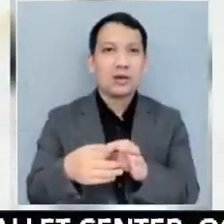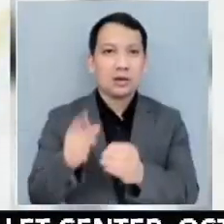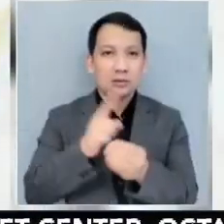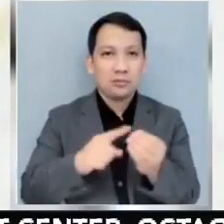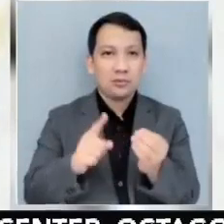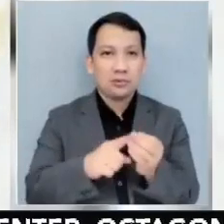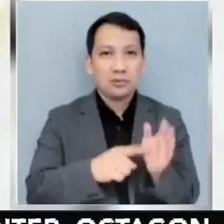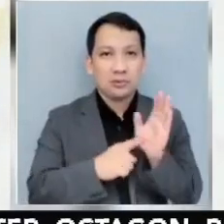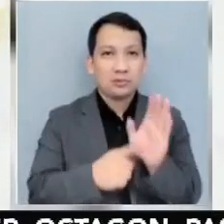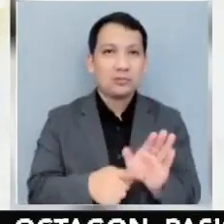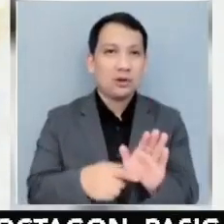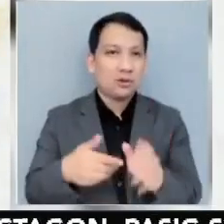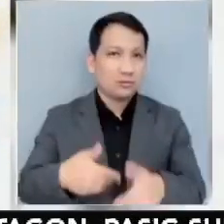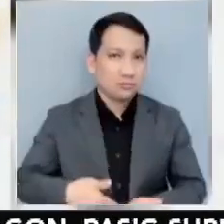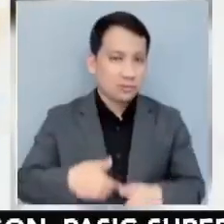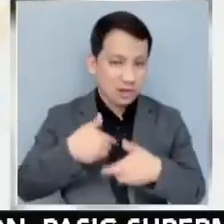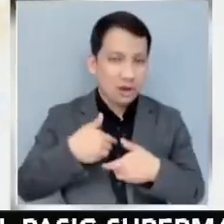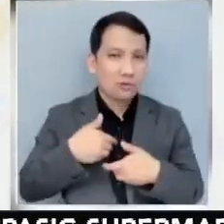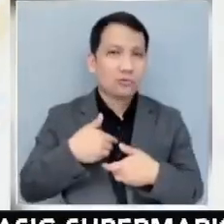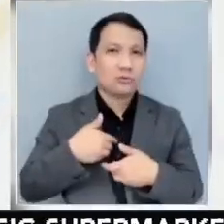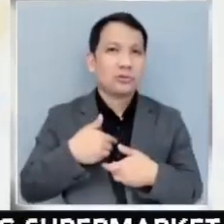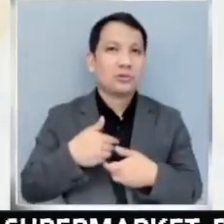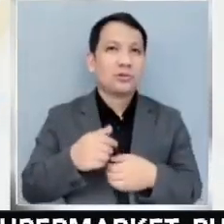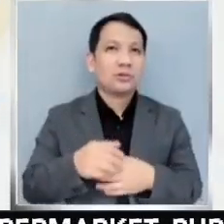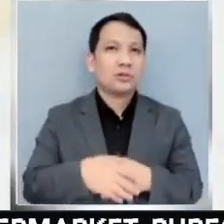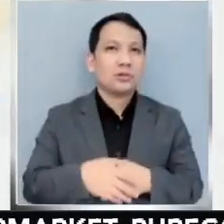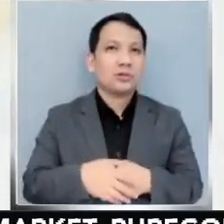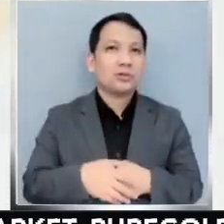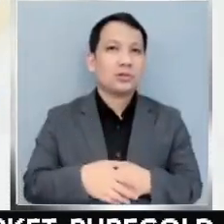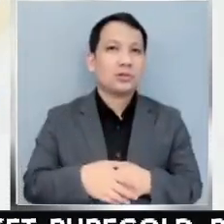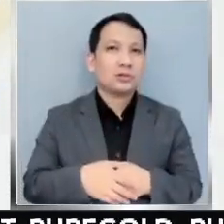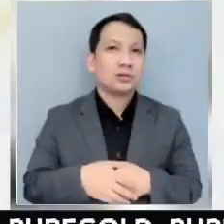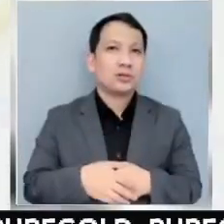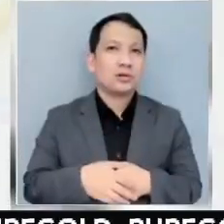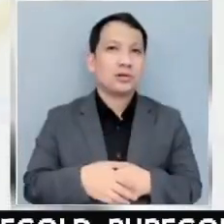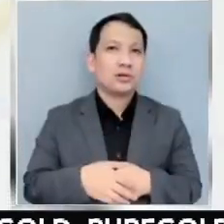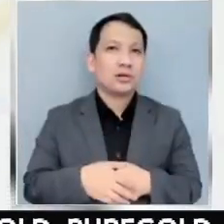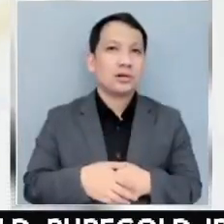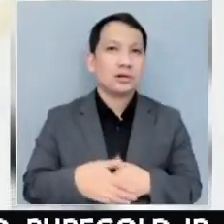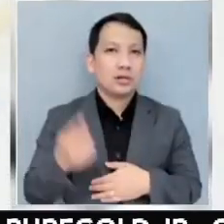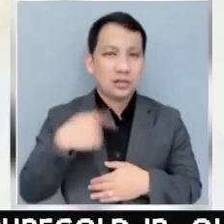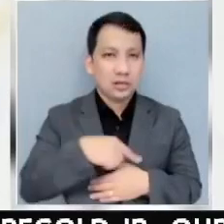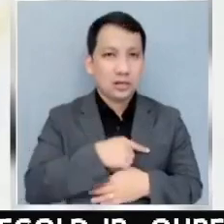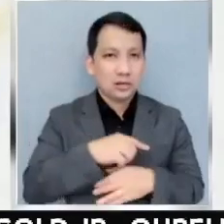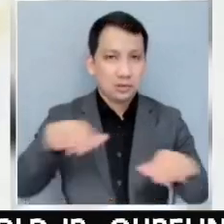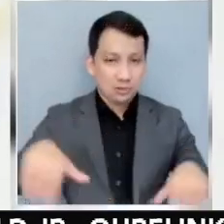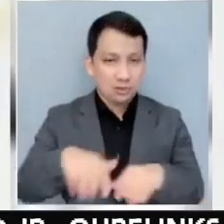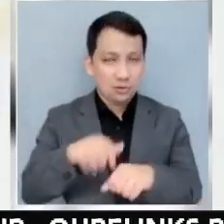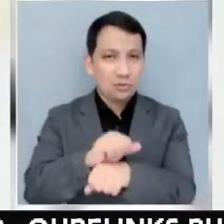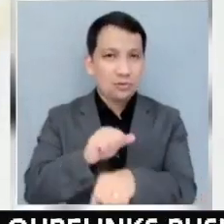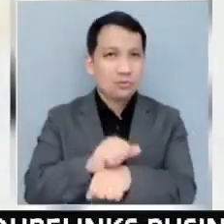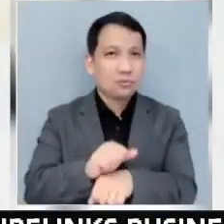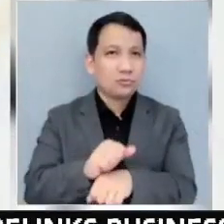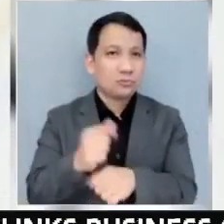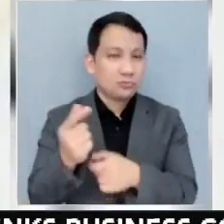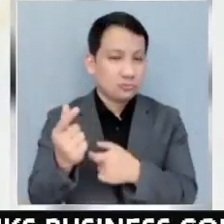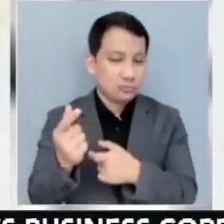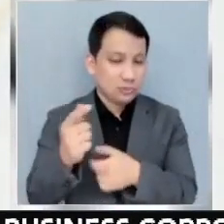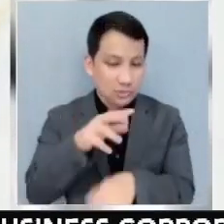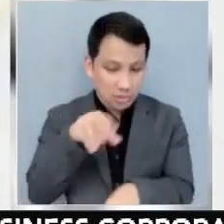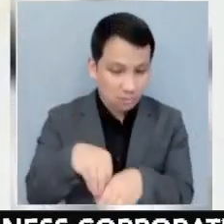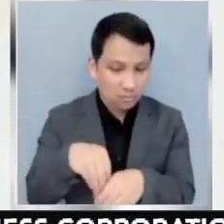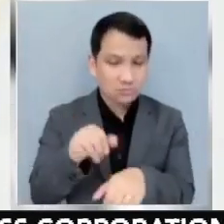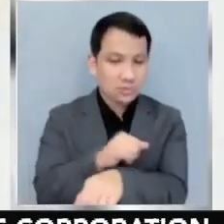much pride and nakakatuwa nga eh, all the hard work that we put in. It feels